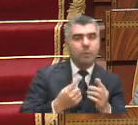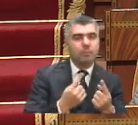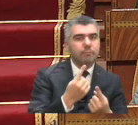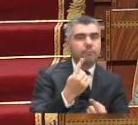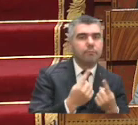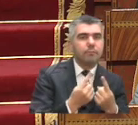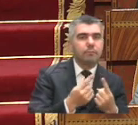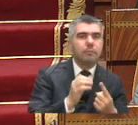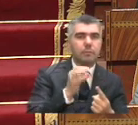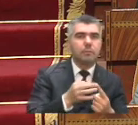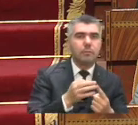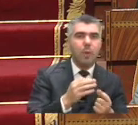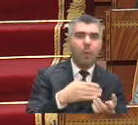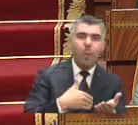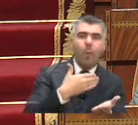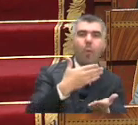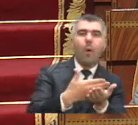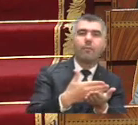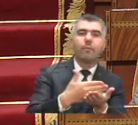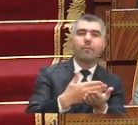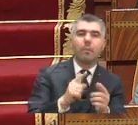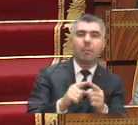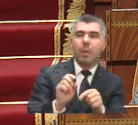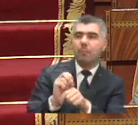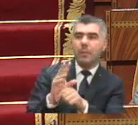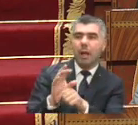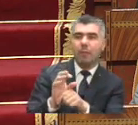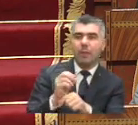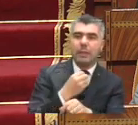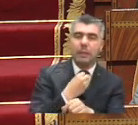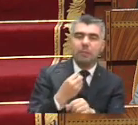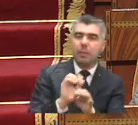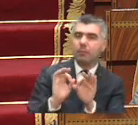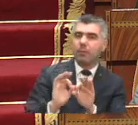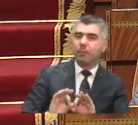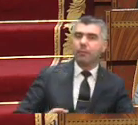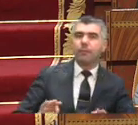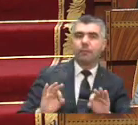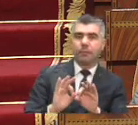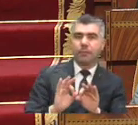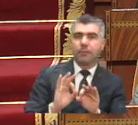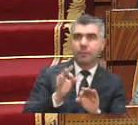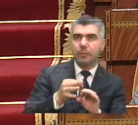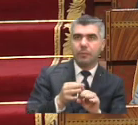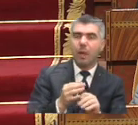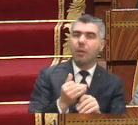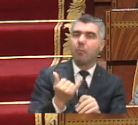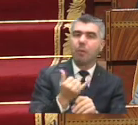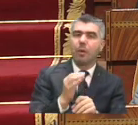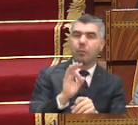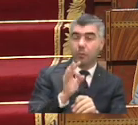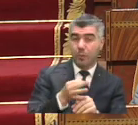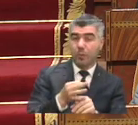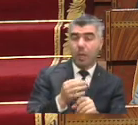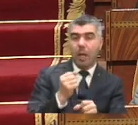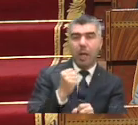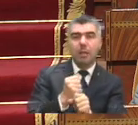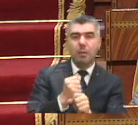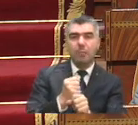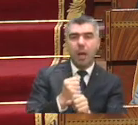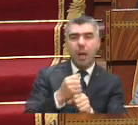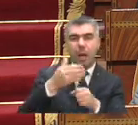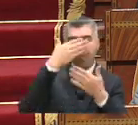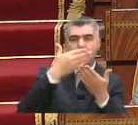يمكن لنا نحدوا من الهجره ديال الاطر الطبيه ونمكنهم انهم يخدموا في بلادهم، وعلاش